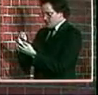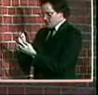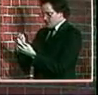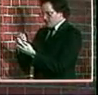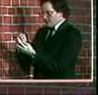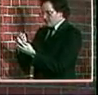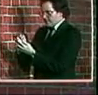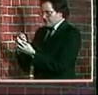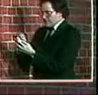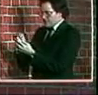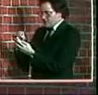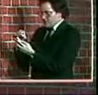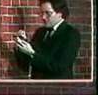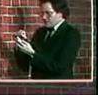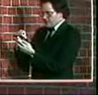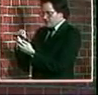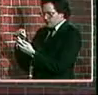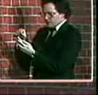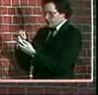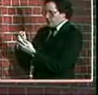doch. Du bist ein großer. Oh. Nie